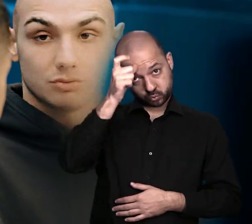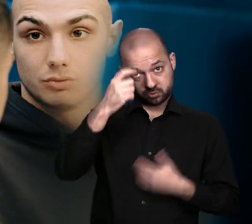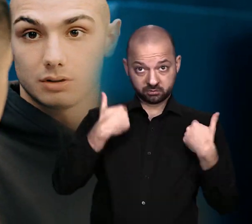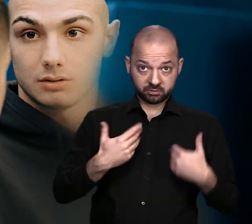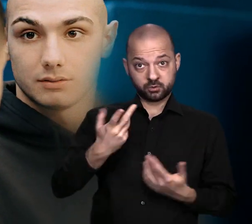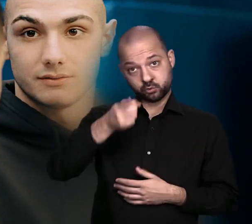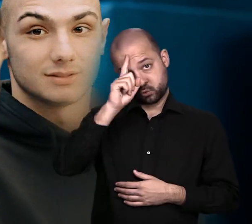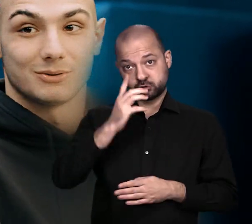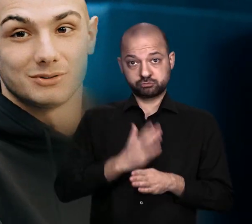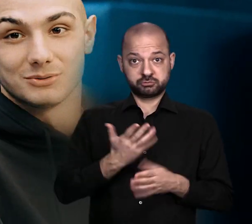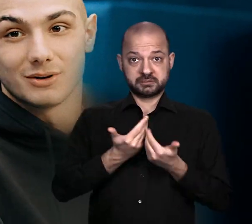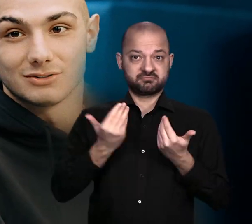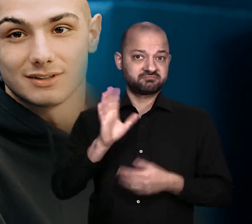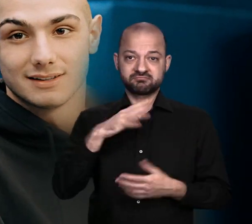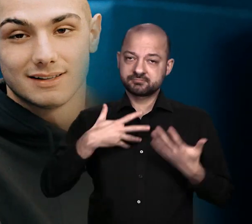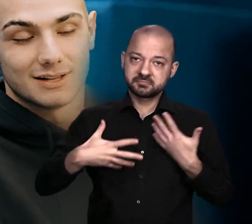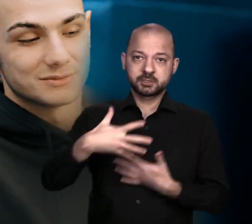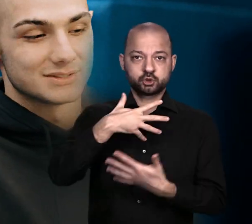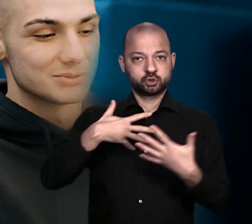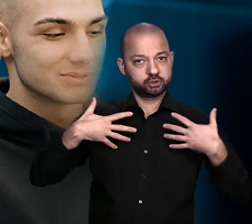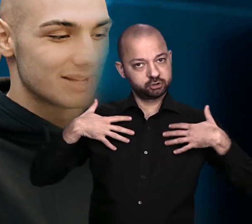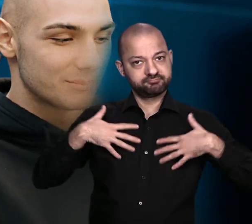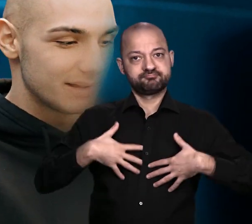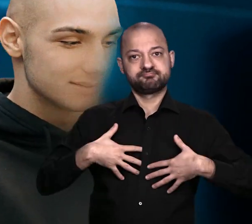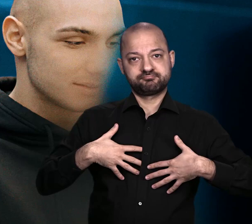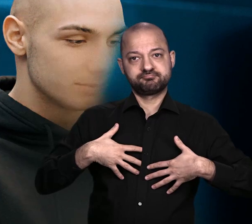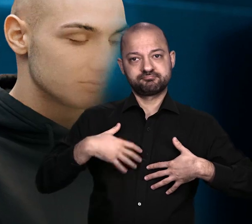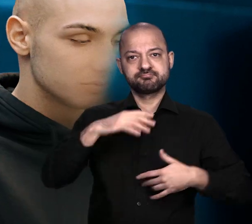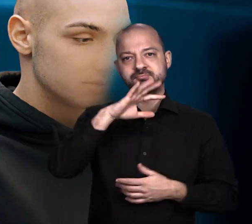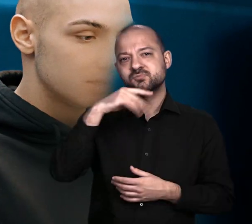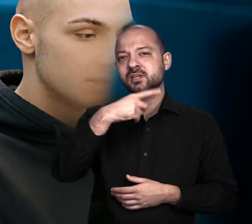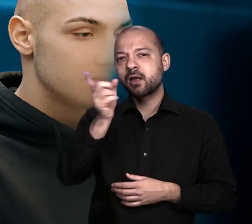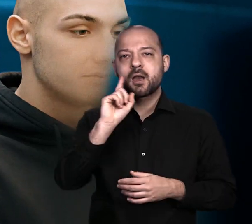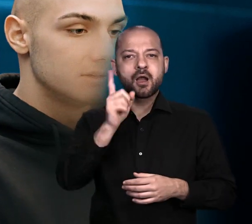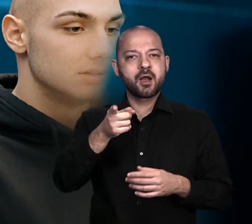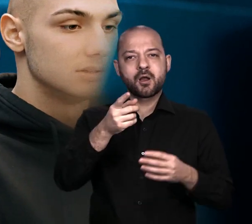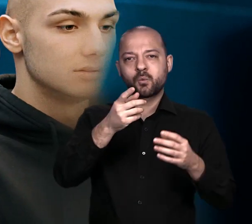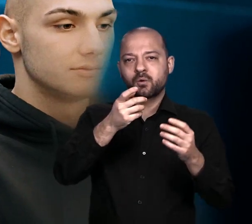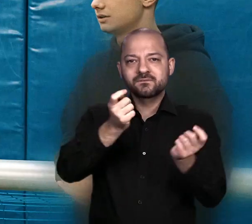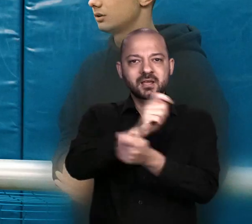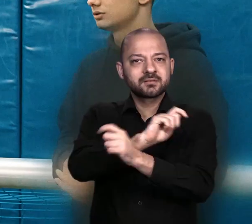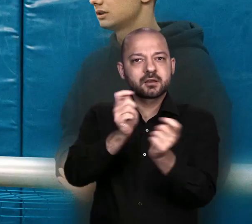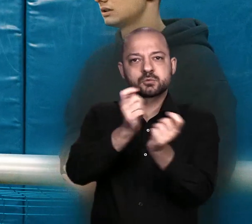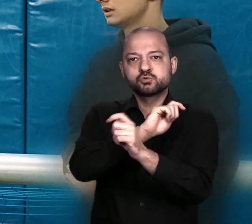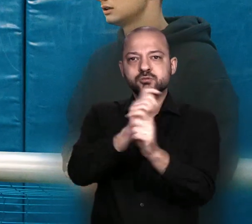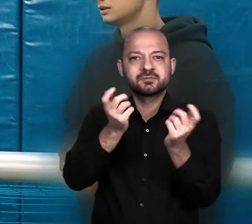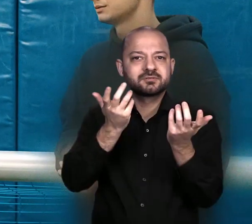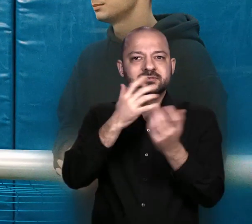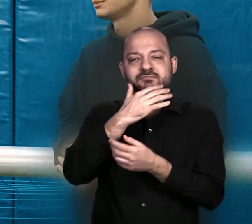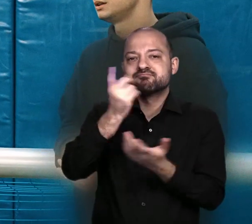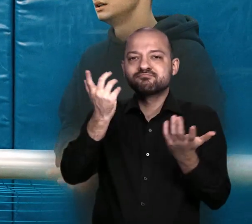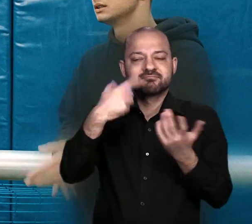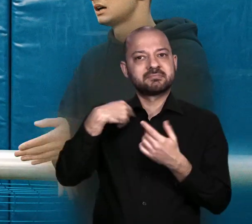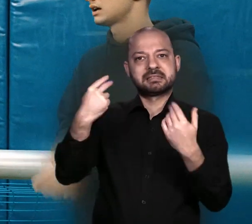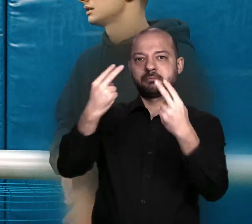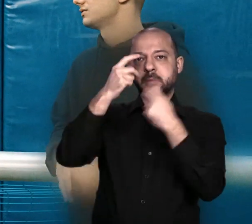ist ja, wir sind nicht nur Türken, wir sind auch nicht nur Deutsche. Also wir sind sozusagen beides Gemisch und viele vertauschen das halt, dass